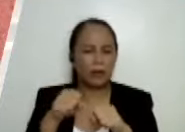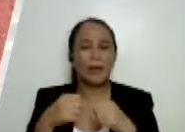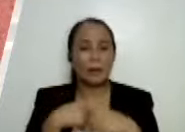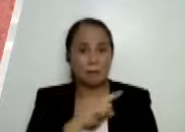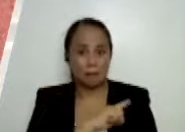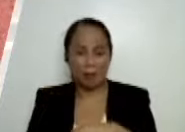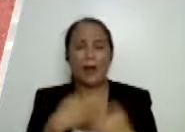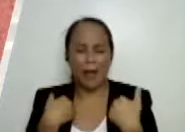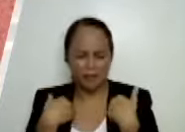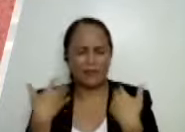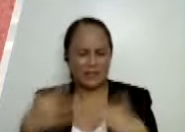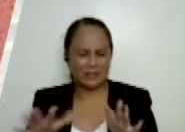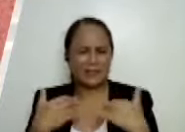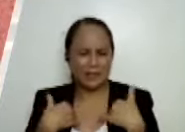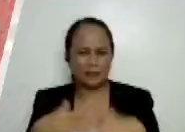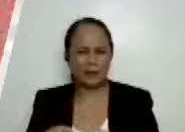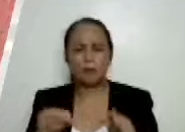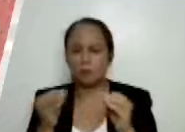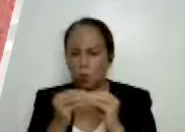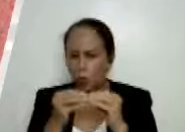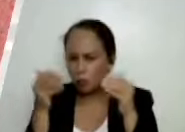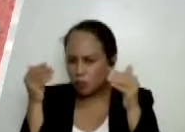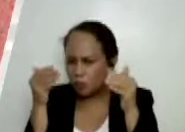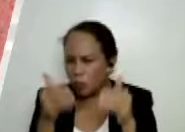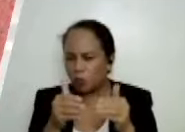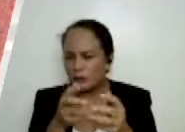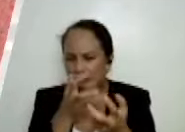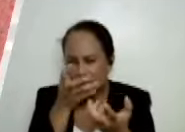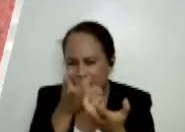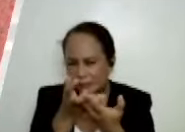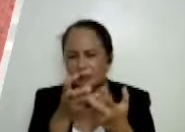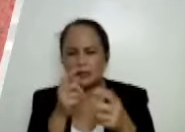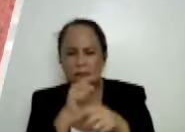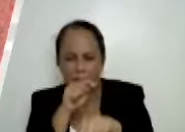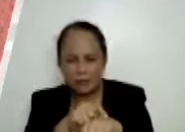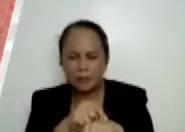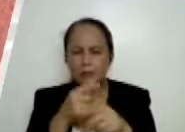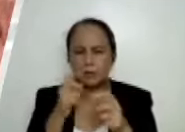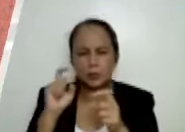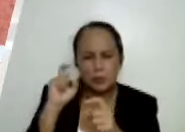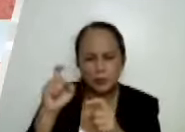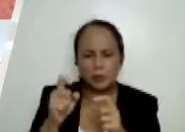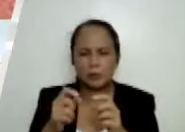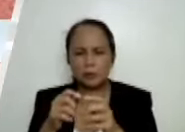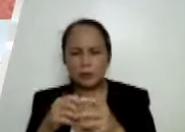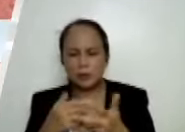mas ipofocus ko na doon yung timing, yung speed. So, yung coordination kung paano siya